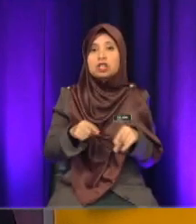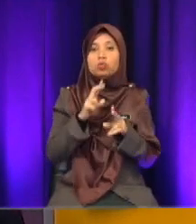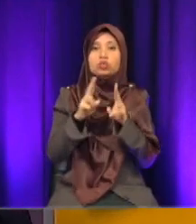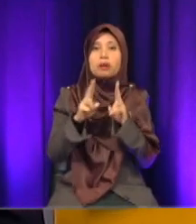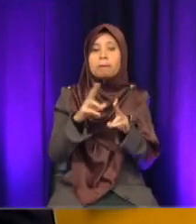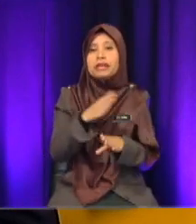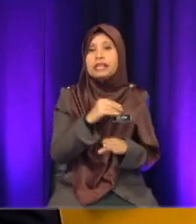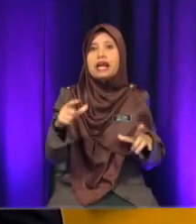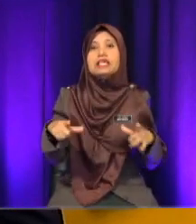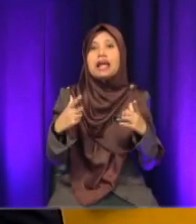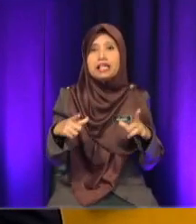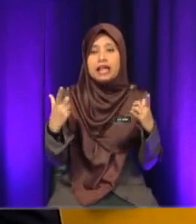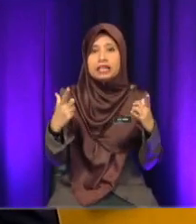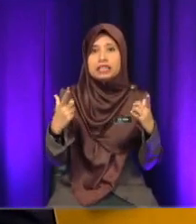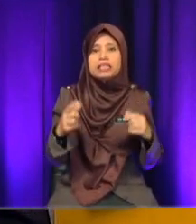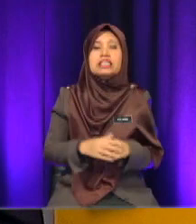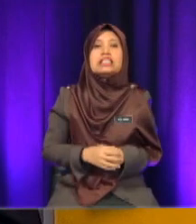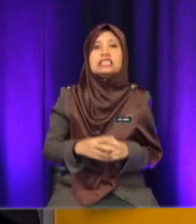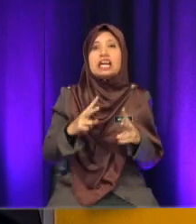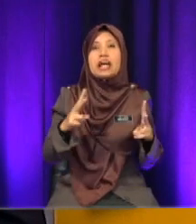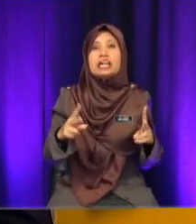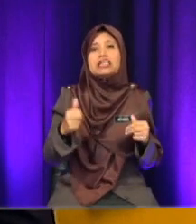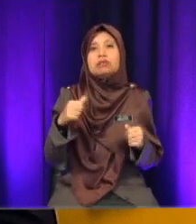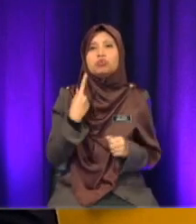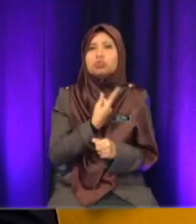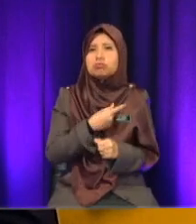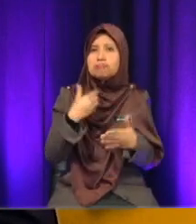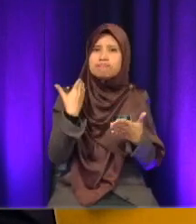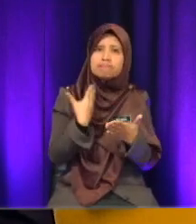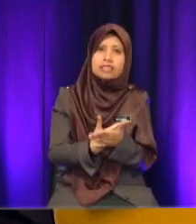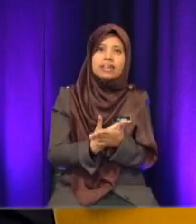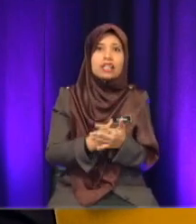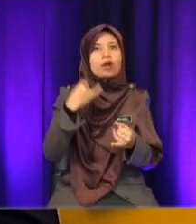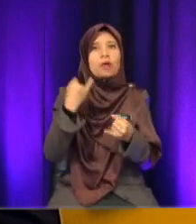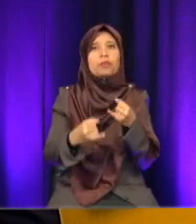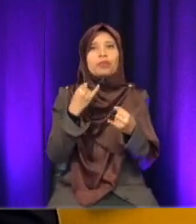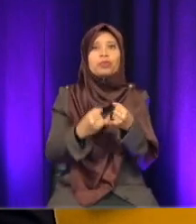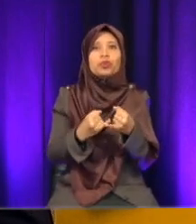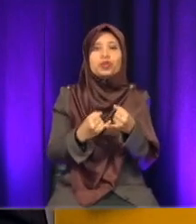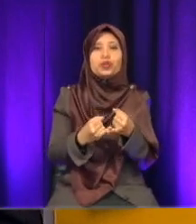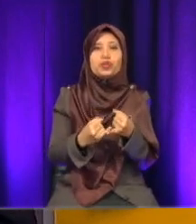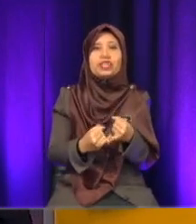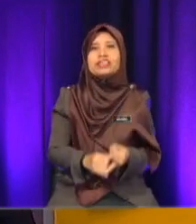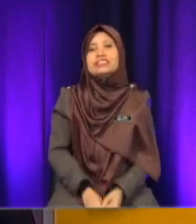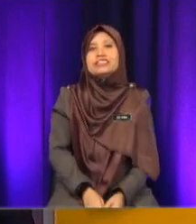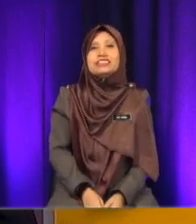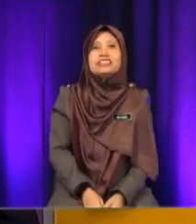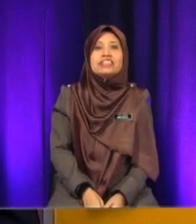lagi saya senang menari cigus sudah sampai ke Penghujung rancangan kita ini